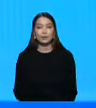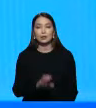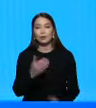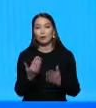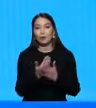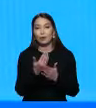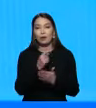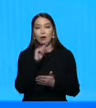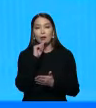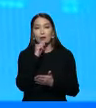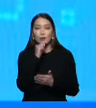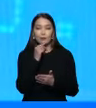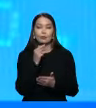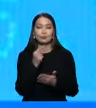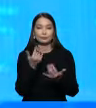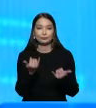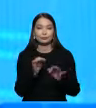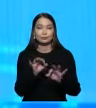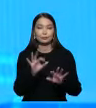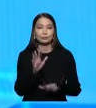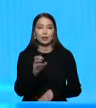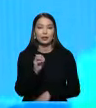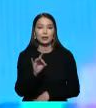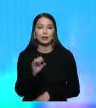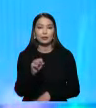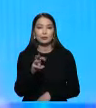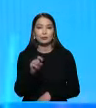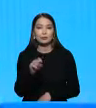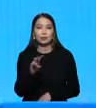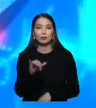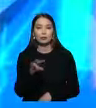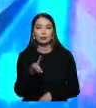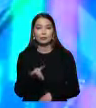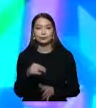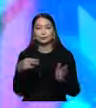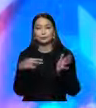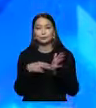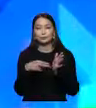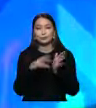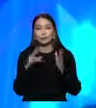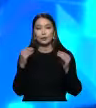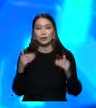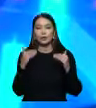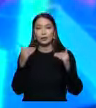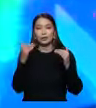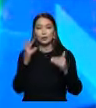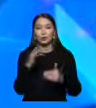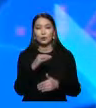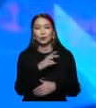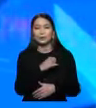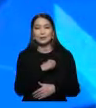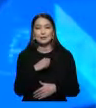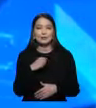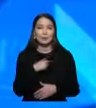С новостями экономики в ближайшие несколько минут вас познакомлю я, Ергали Рамазанула. Тарифы будут расти. Не